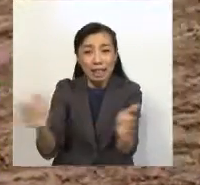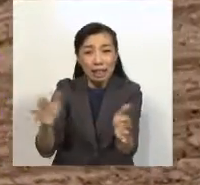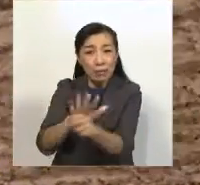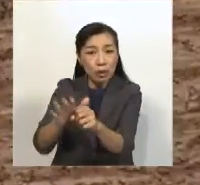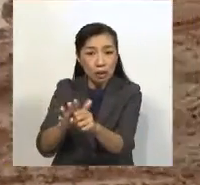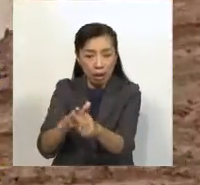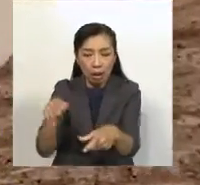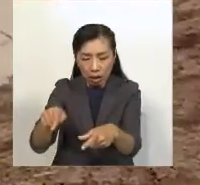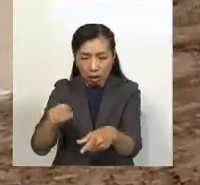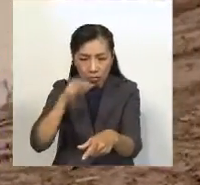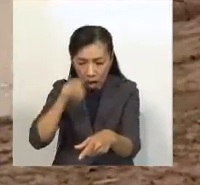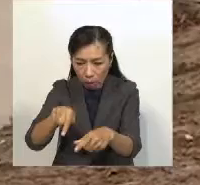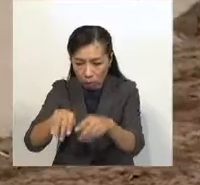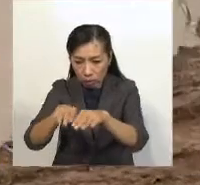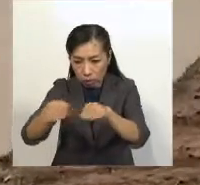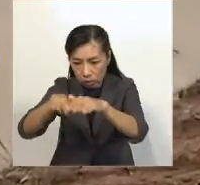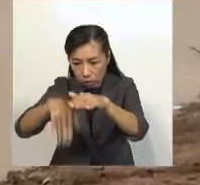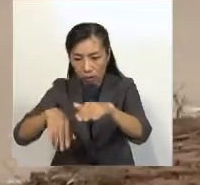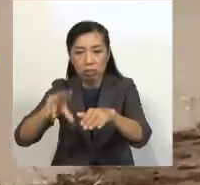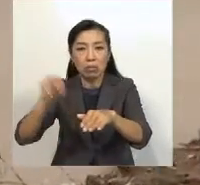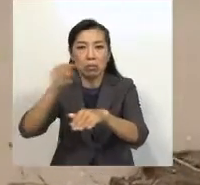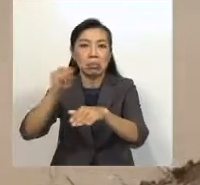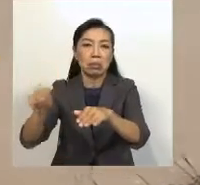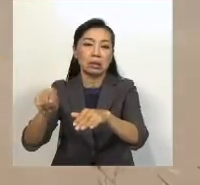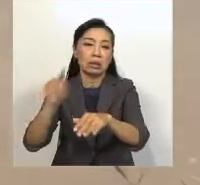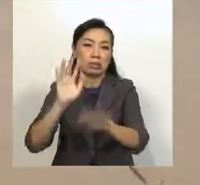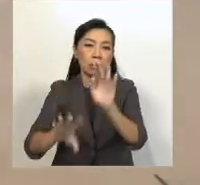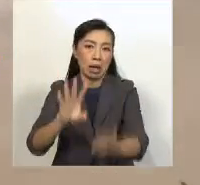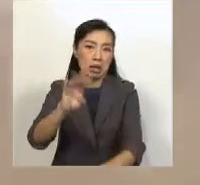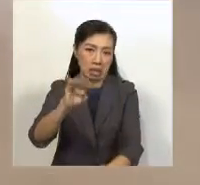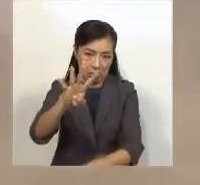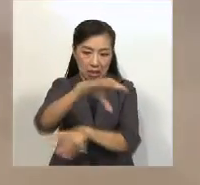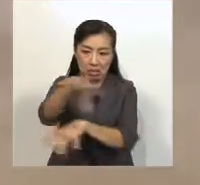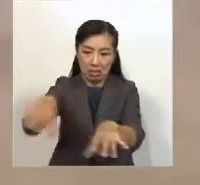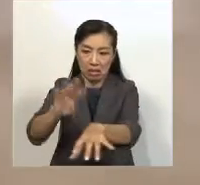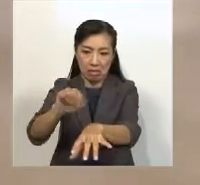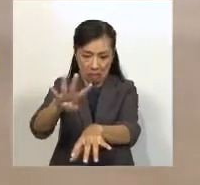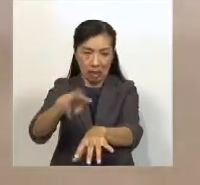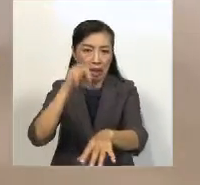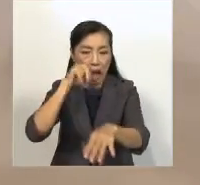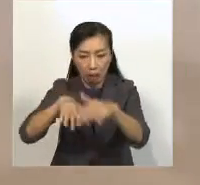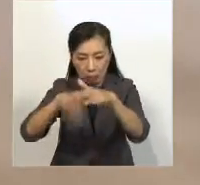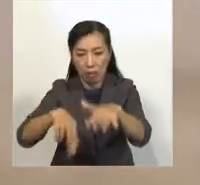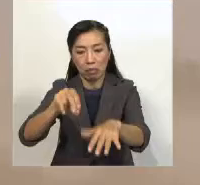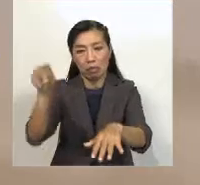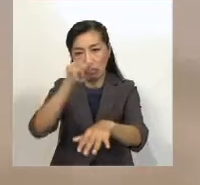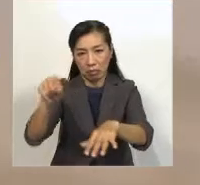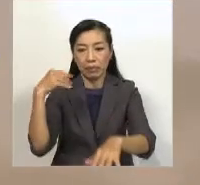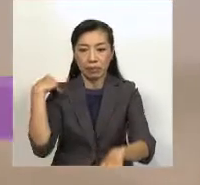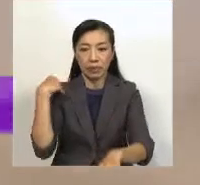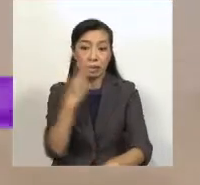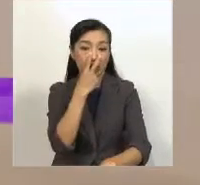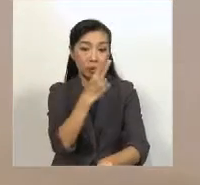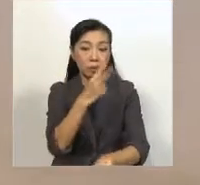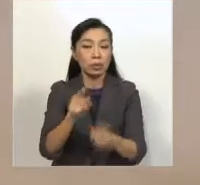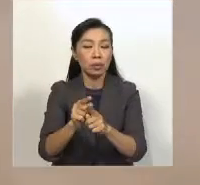าก็มีปริมาณน้ำต่ำกว่าร้อยละ30อยู่ถึง44แห่งด้วยกันนะคะเดี๋ยวฟังการชี้แจงประเด็นนี้เพิ่มเ